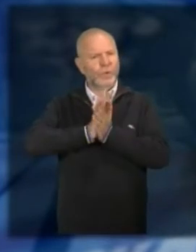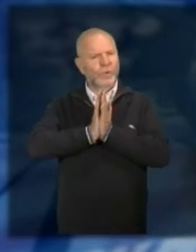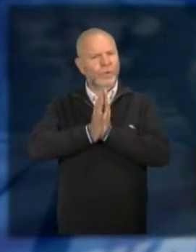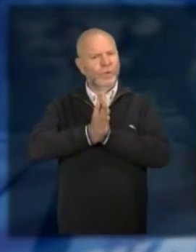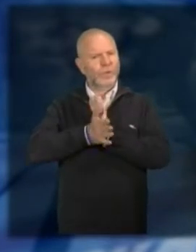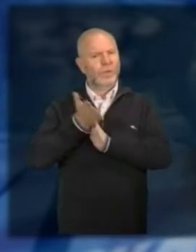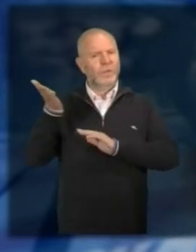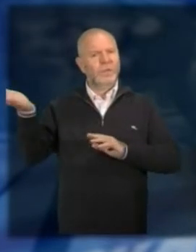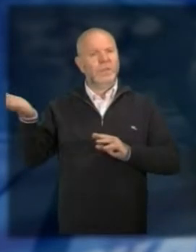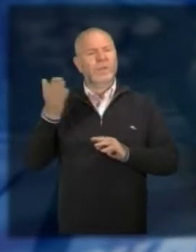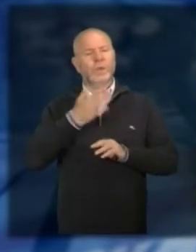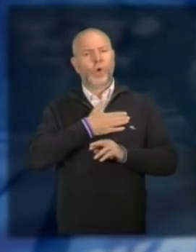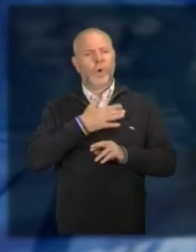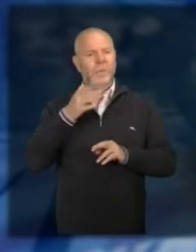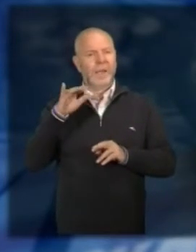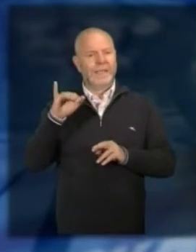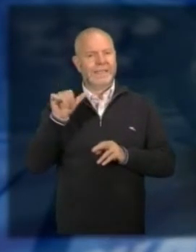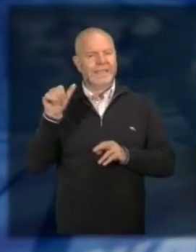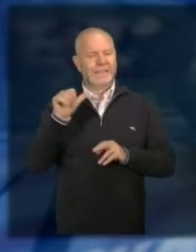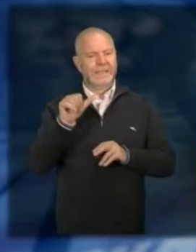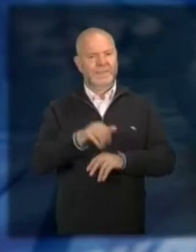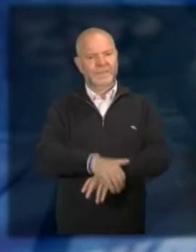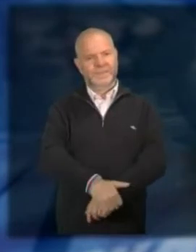da tantissime località, da tantissime destinazioni.